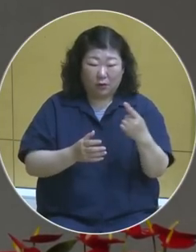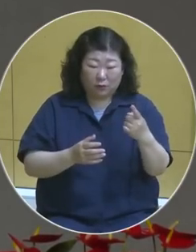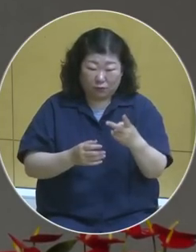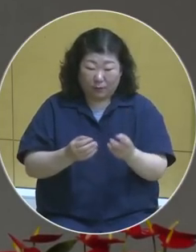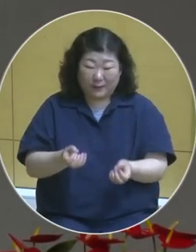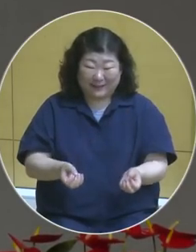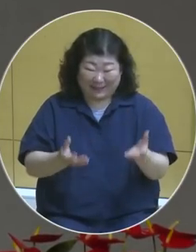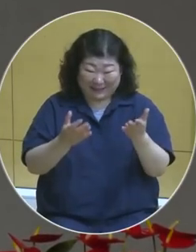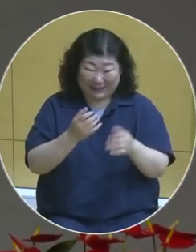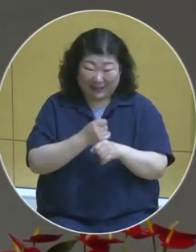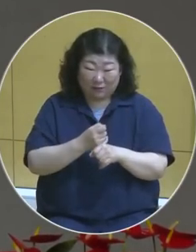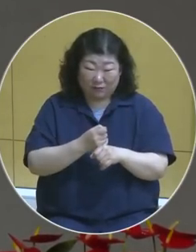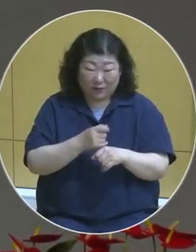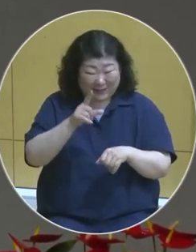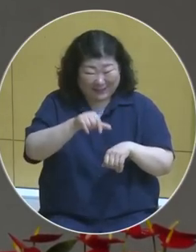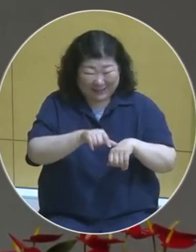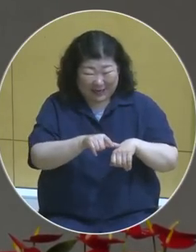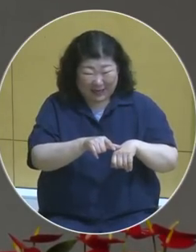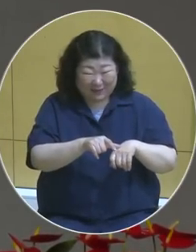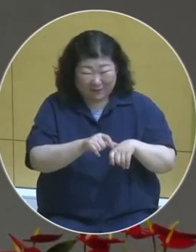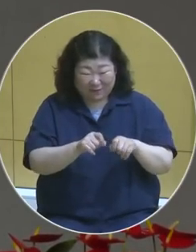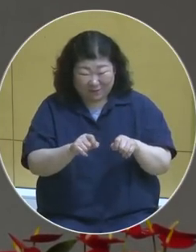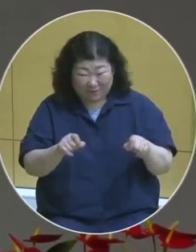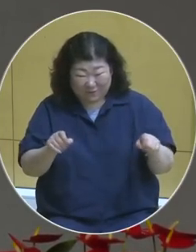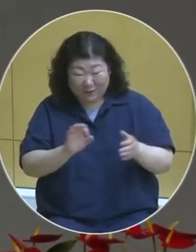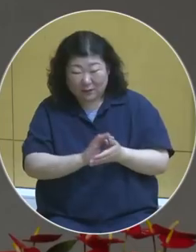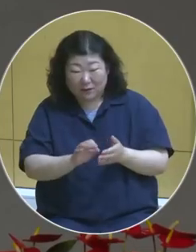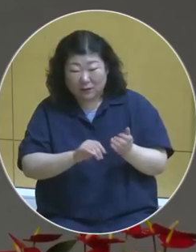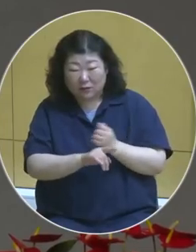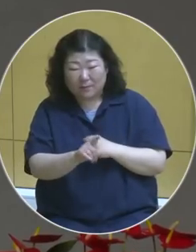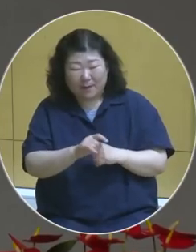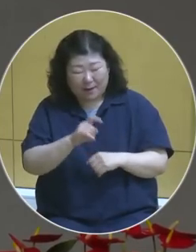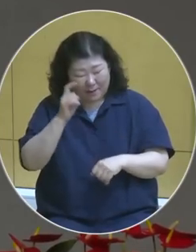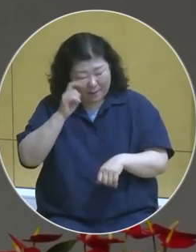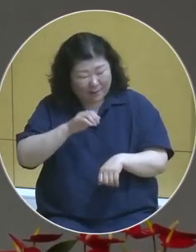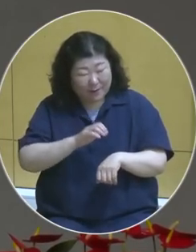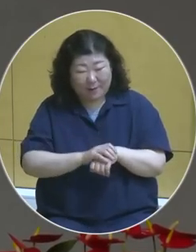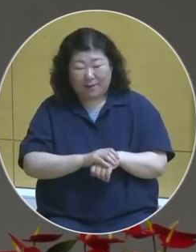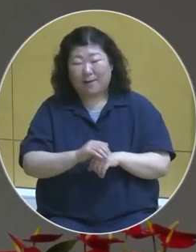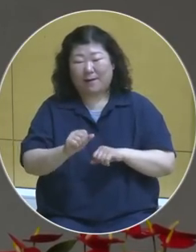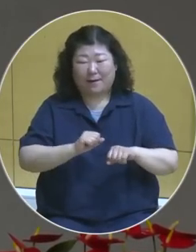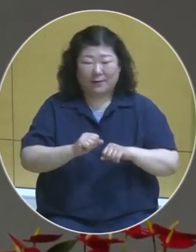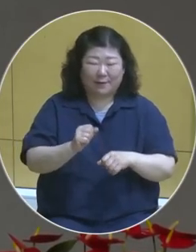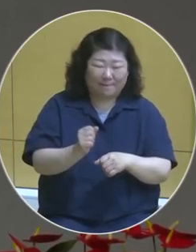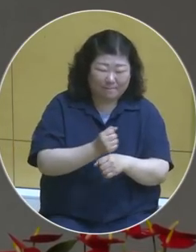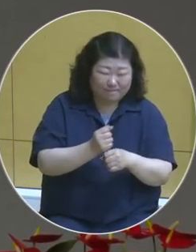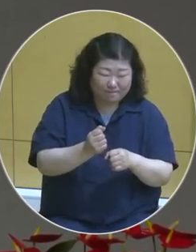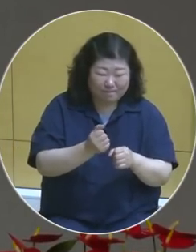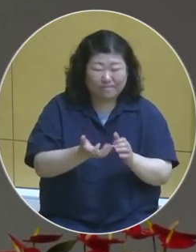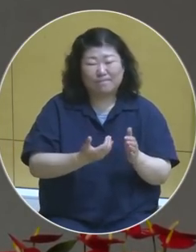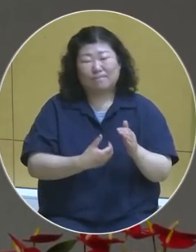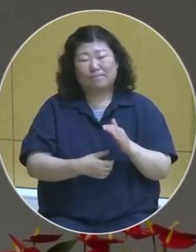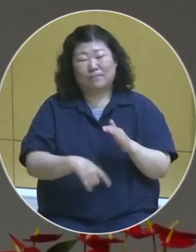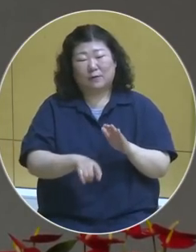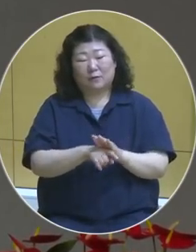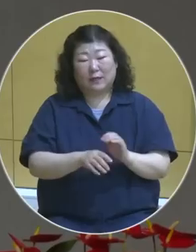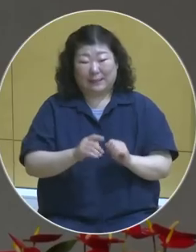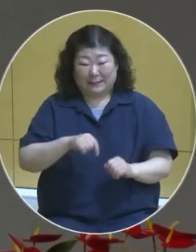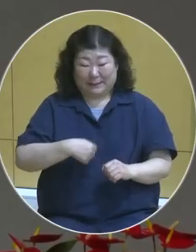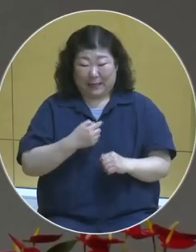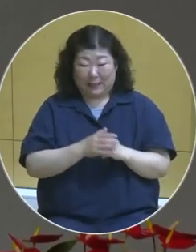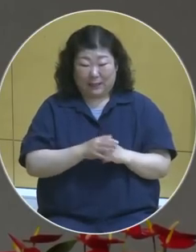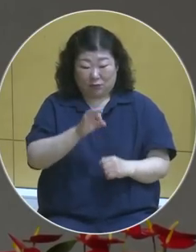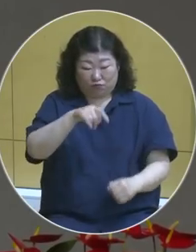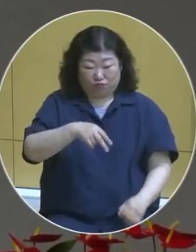이유는 에스더가 의도적이고 전략적인 지혜를 발휘하기 위해서다. 첫째, 자신의 유다인 신분을 밝히고